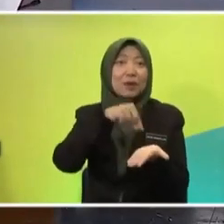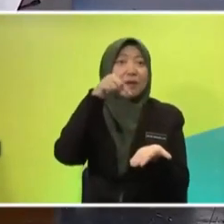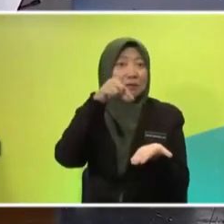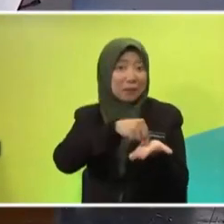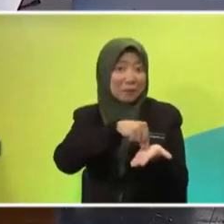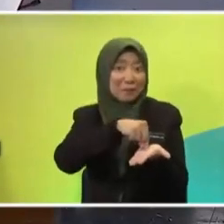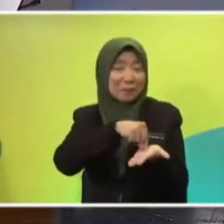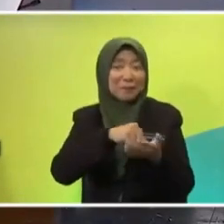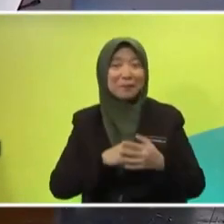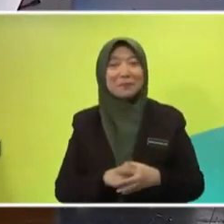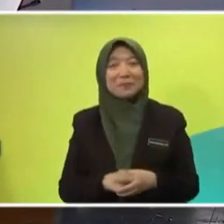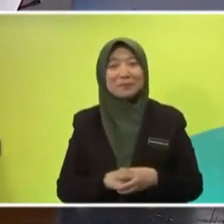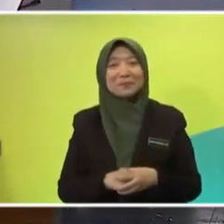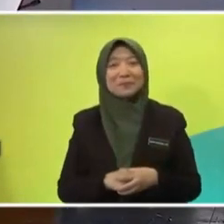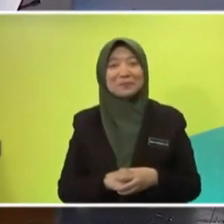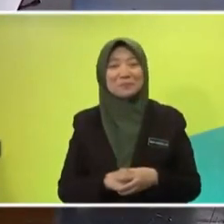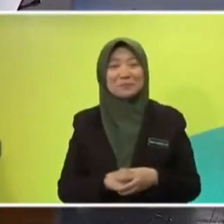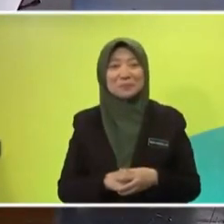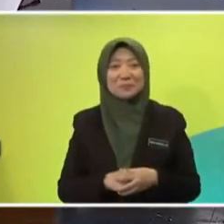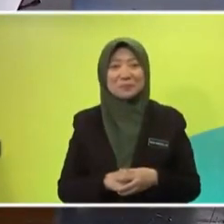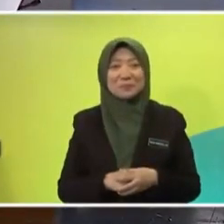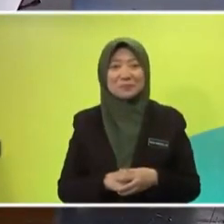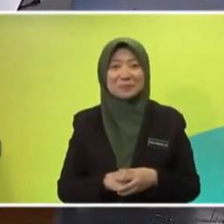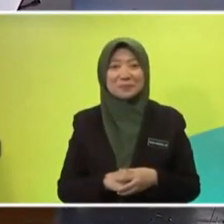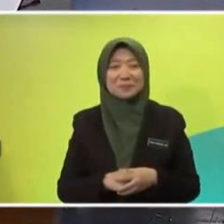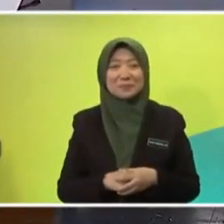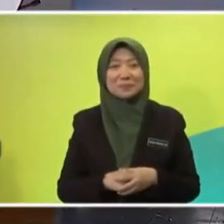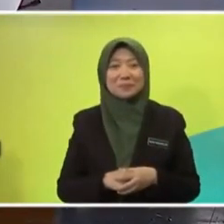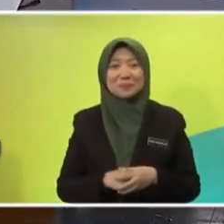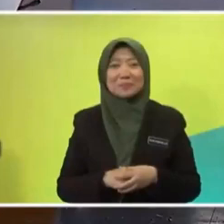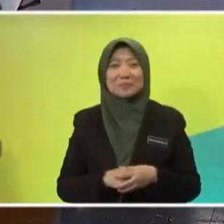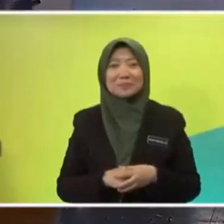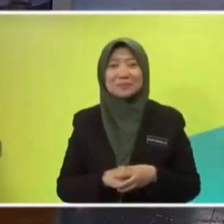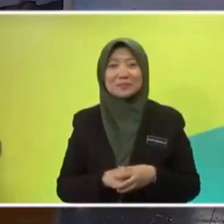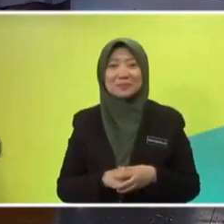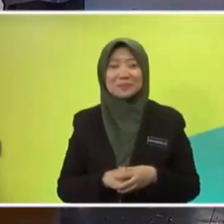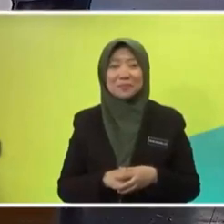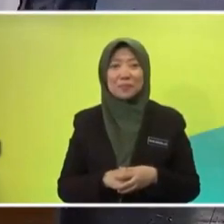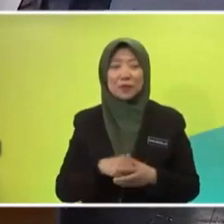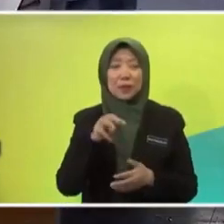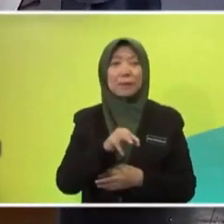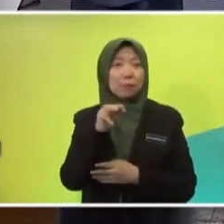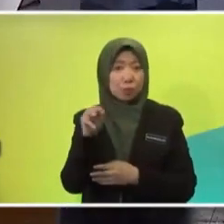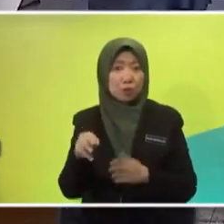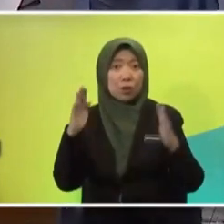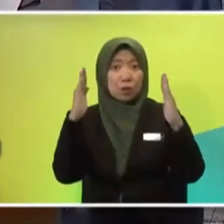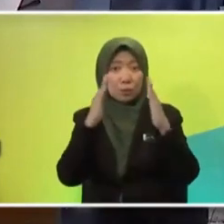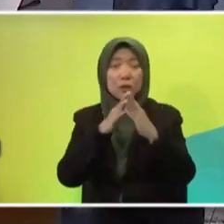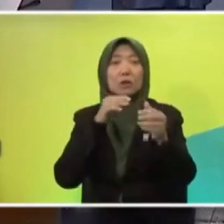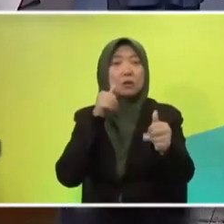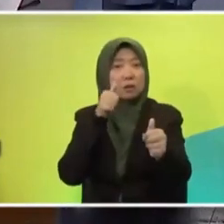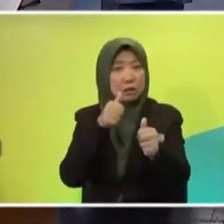Cikgu betul ya, adik-adik. Ini ayam. Okey. Murid-murid di rumah ikut